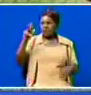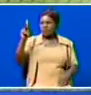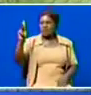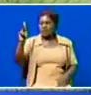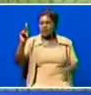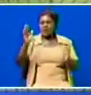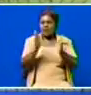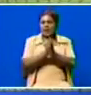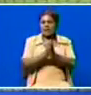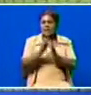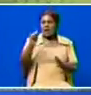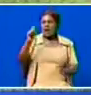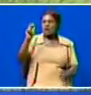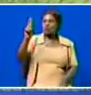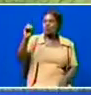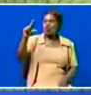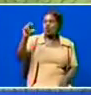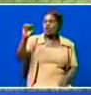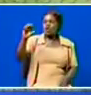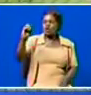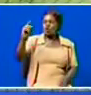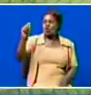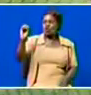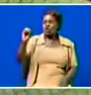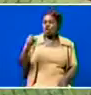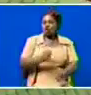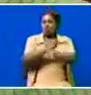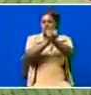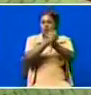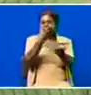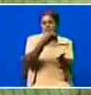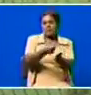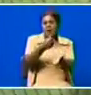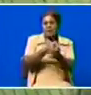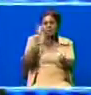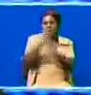na Francis Atwoli ambaye ni wa KOTU, kuchunga pesa hizi za wafanyikazi.